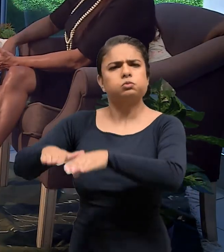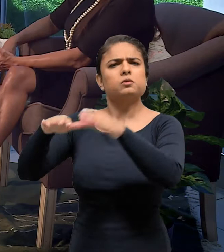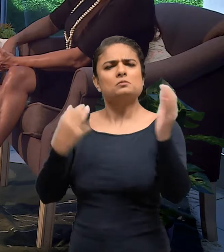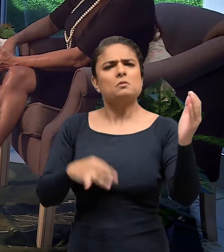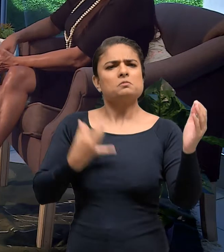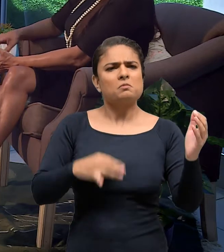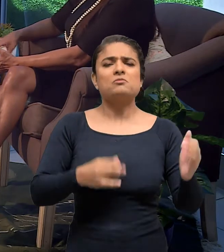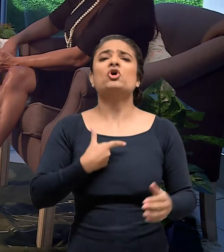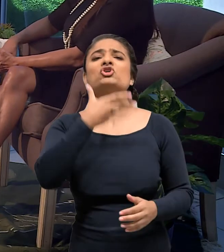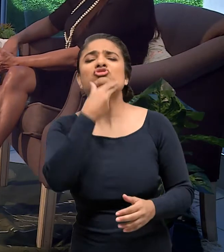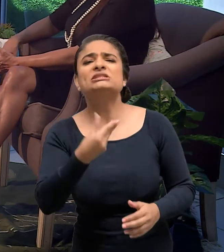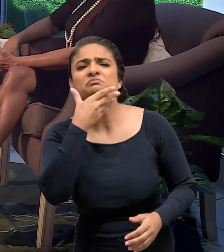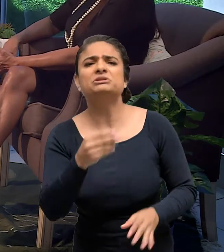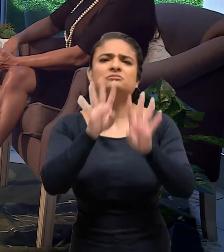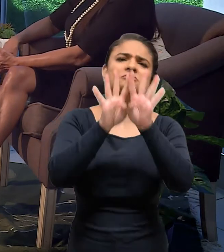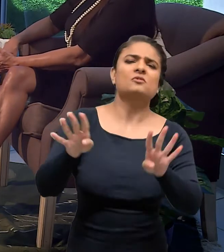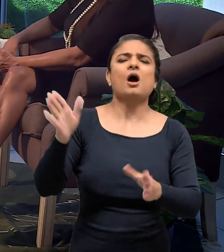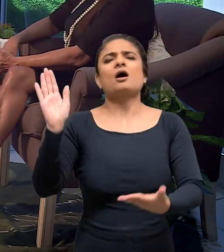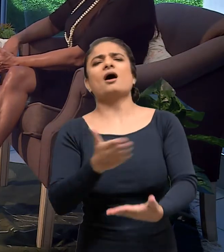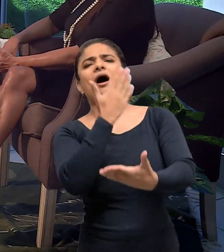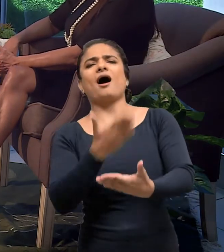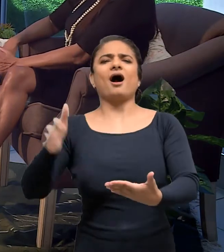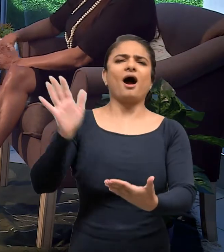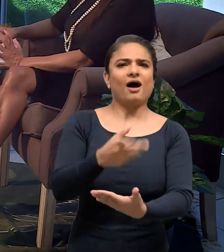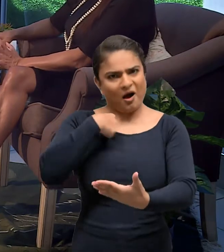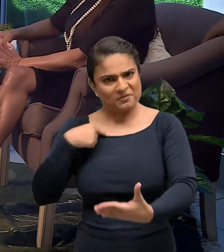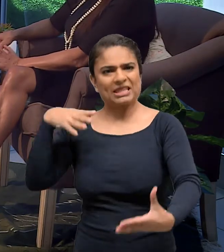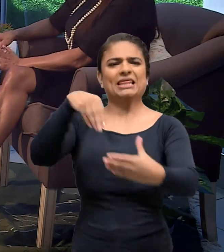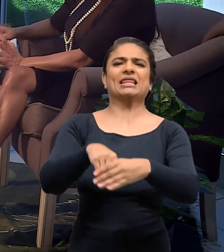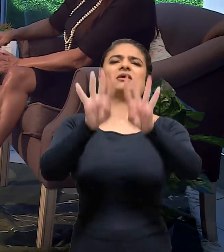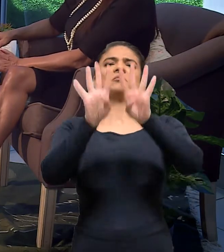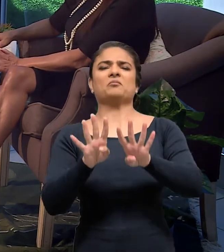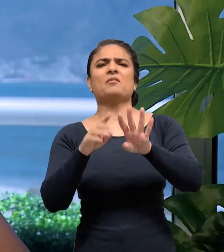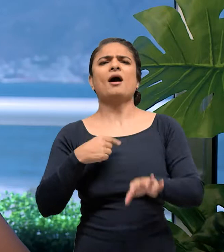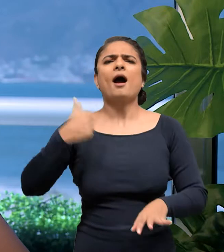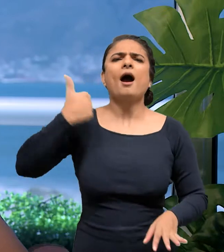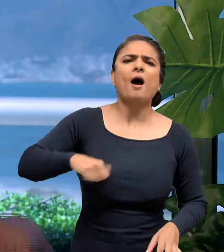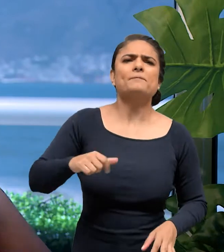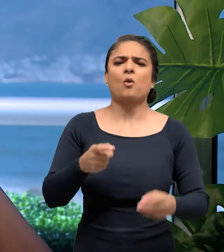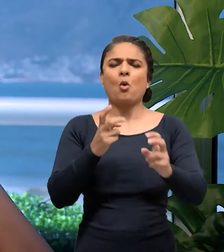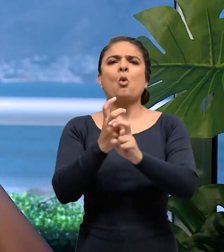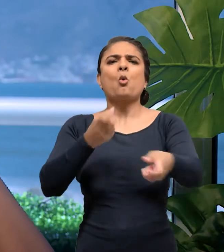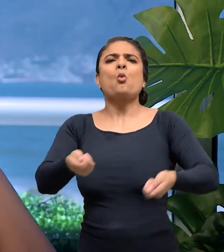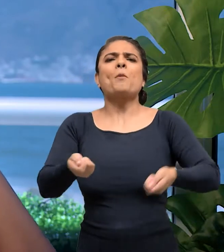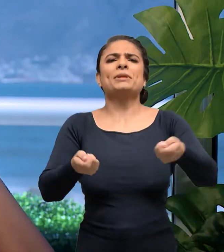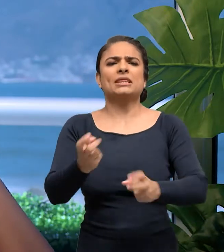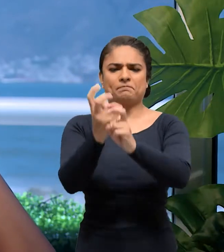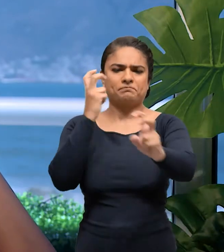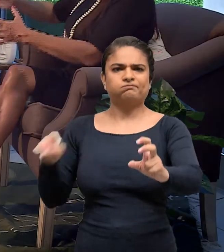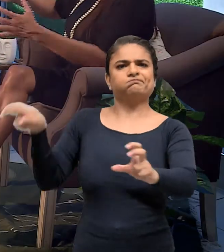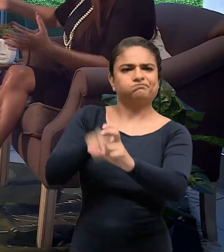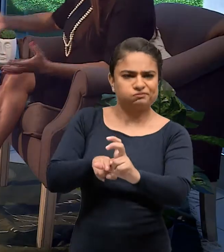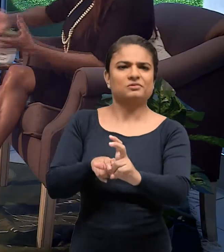Kersskore. So van baie jongs af, het ek al getravel in 'n kombi. Wow. En dit het my eintlik